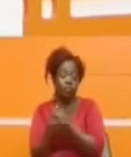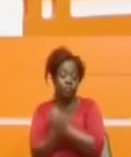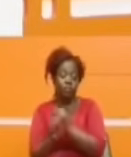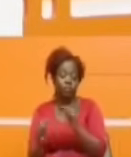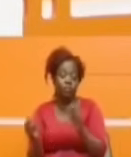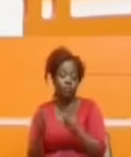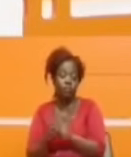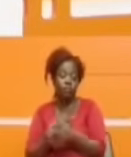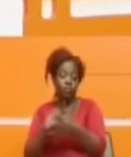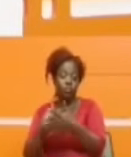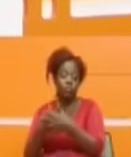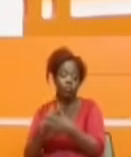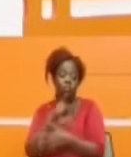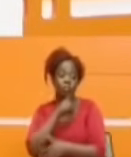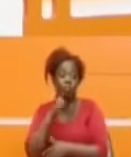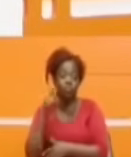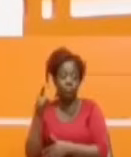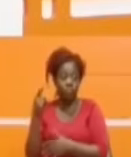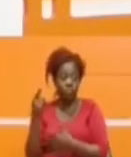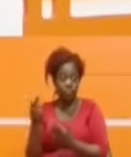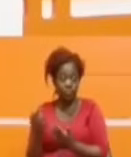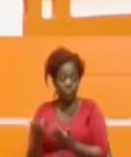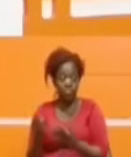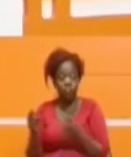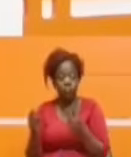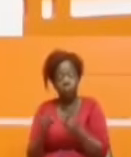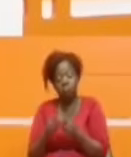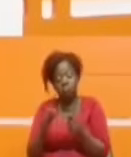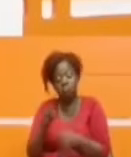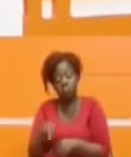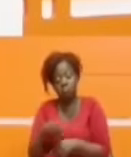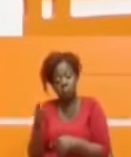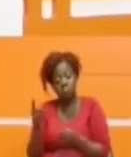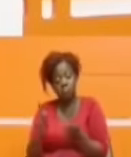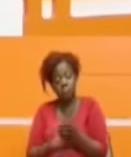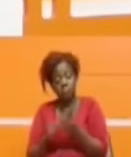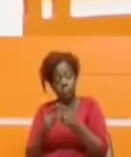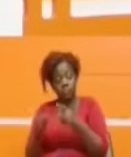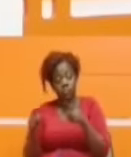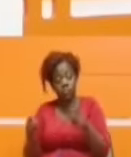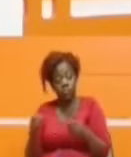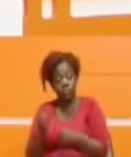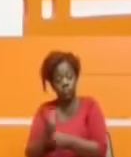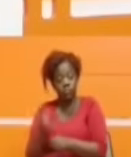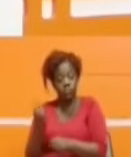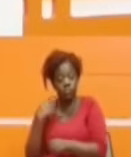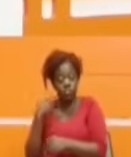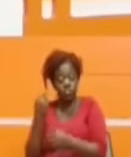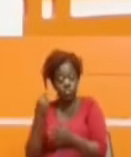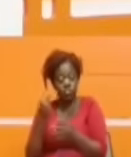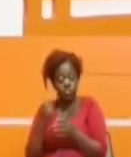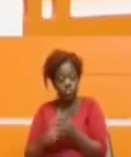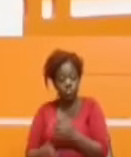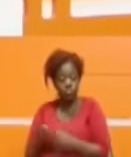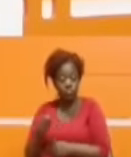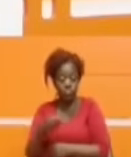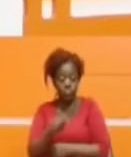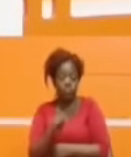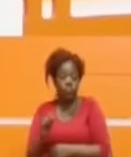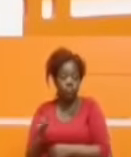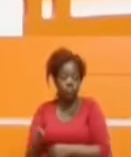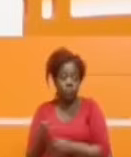mu kkomera heruzira ng'ate ssente zino zikyabuze. Kyokka Mwannyina ayambalidde mulamu waabwe olw'okuba